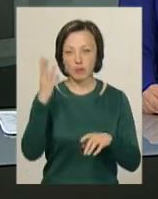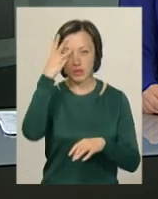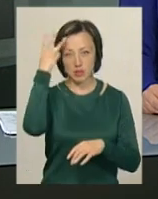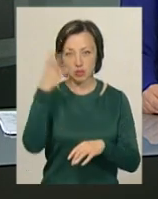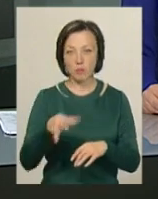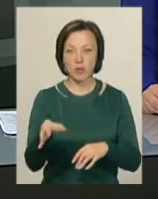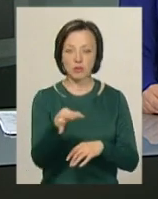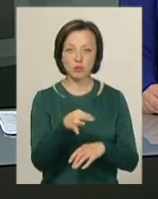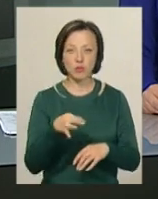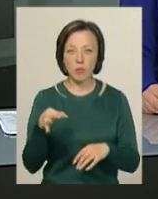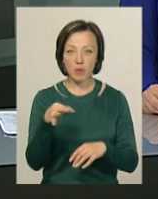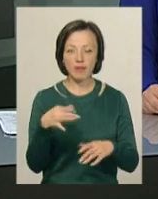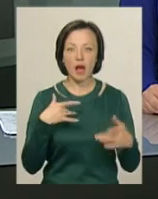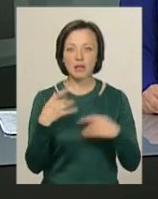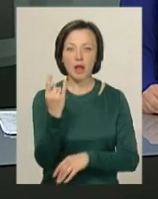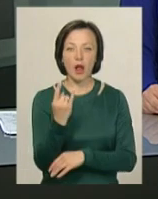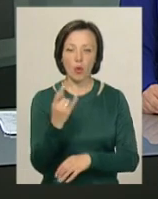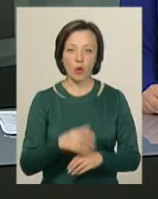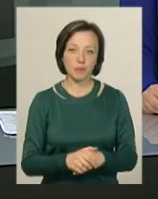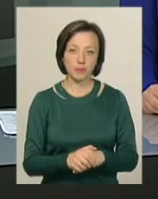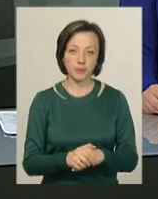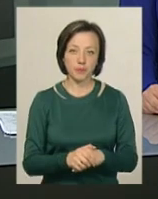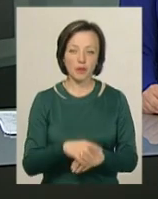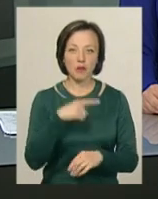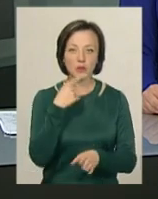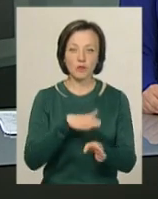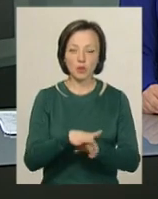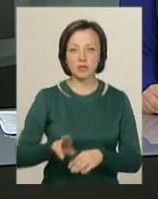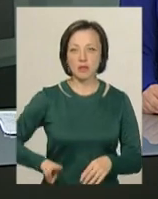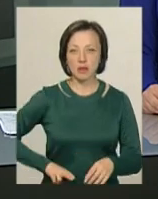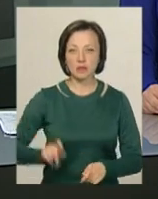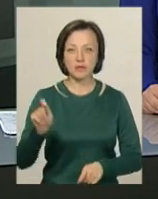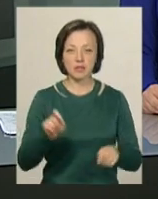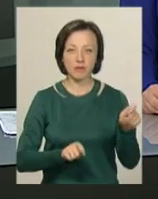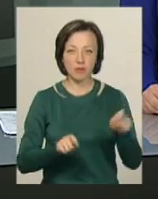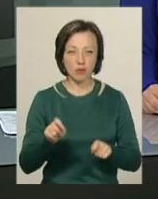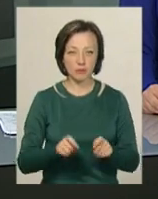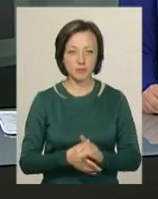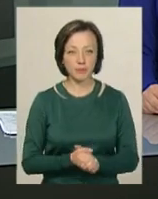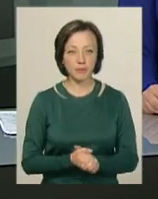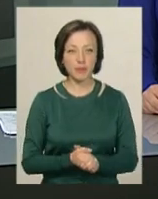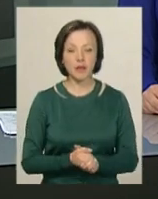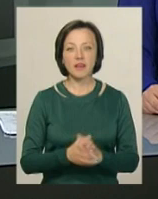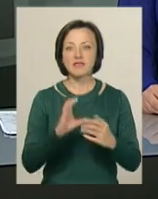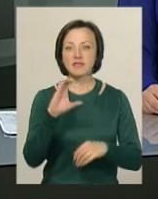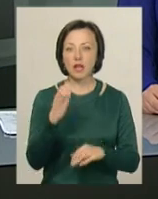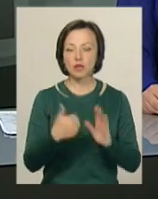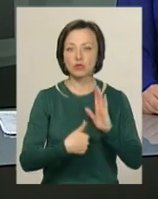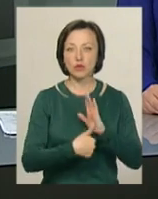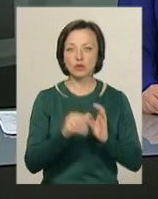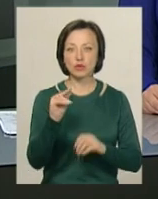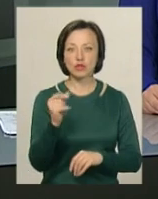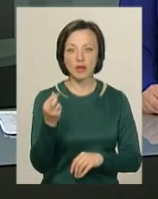Хмельницькому обласному академічному театрі «Ляльок» «Дивень», каже виконавчий директор фестивалю «Відлуння» Ірина Кучма. У середу, 6